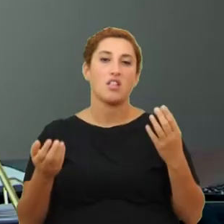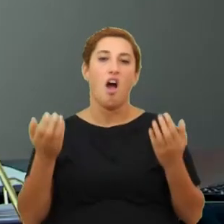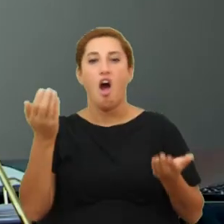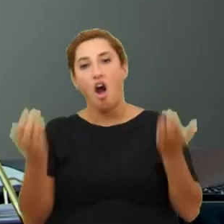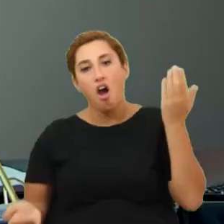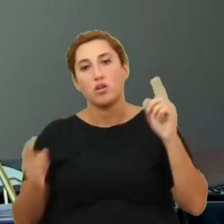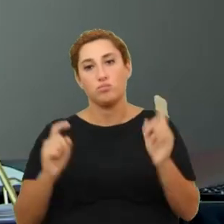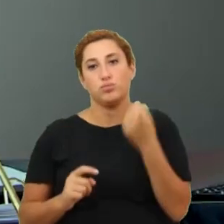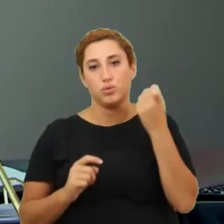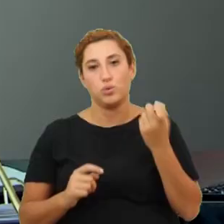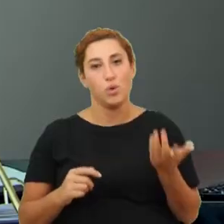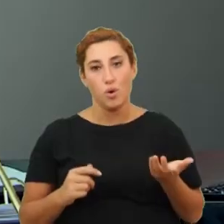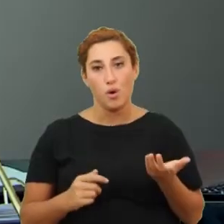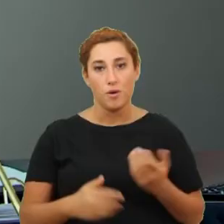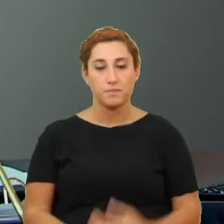top bulunuyor.